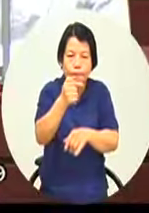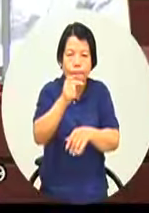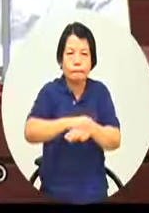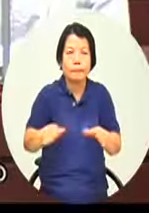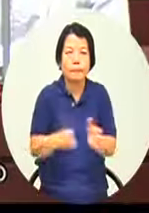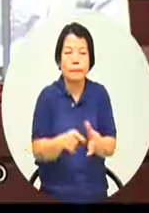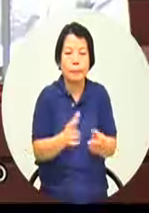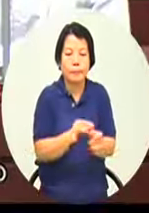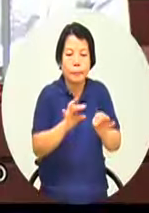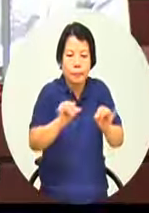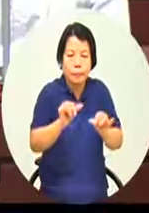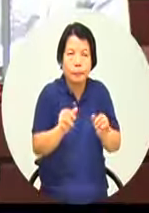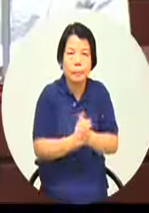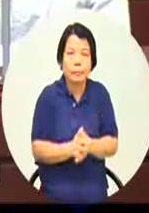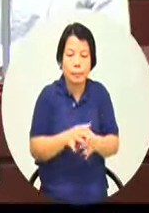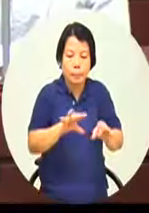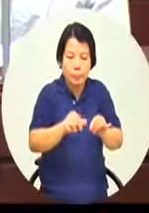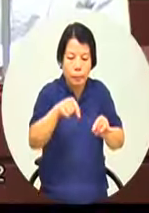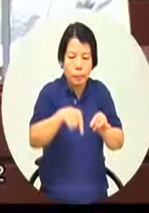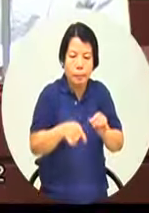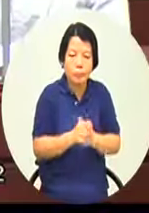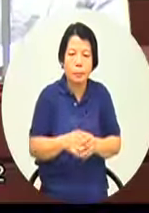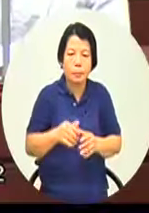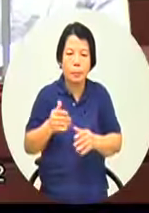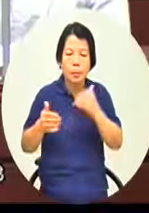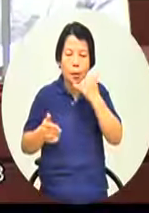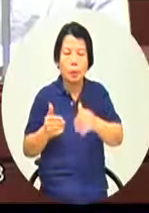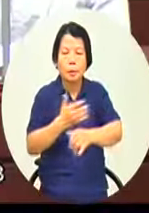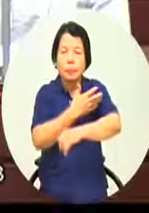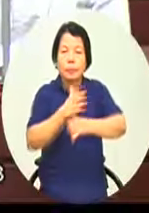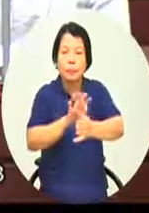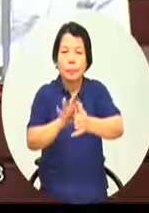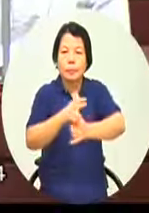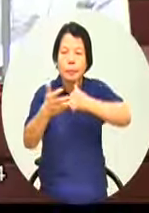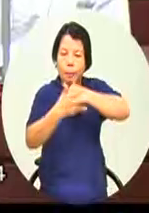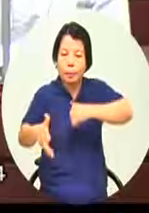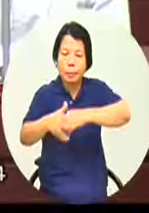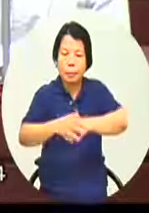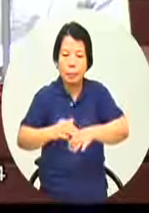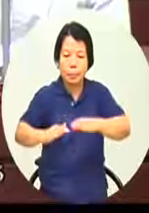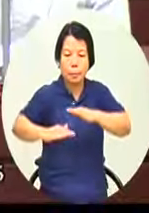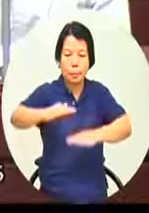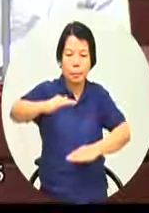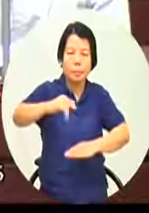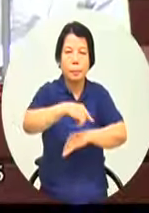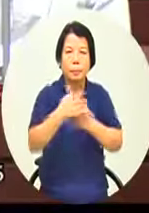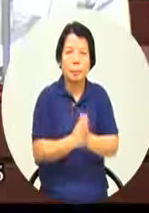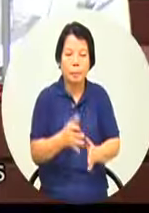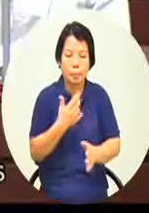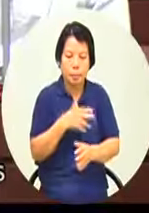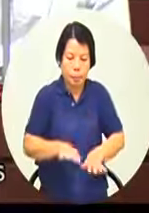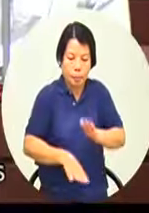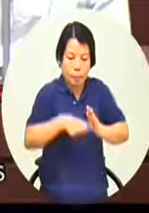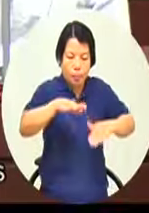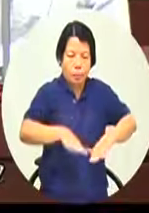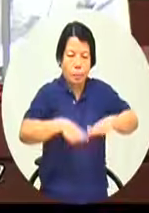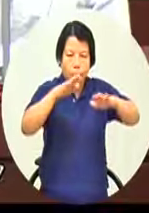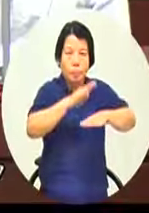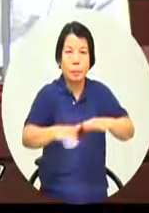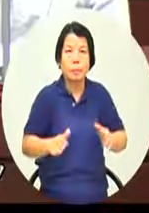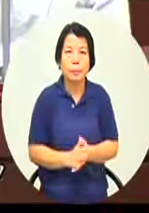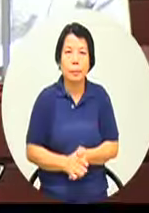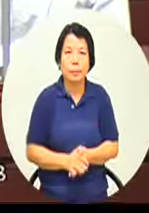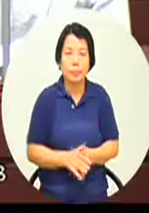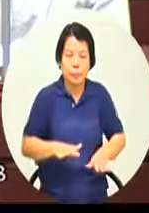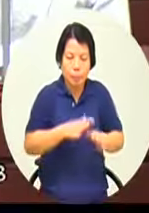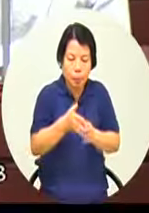个地表高就会比外面的那个爱河这个古山运河出去的水位高还要低，那就有可能会积水。那积水的深度我